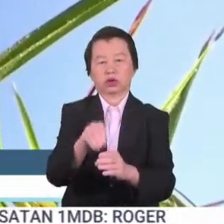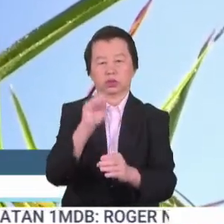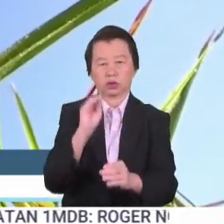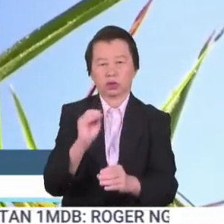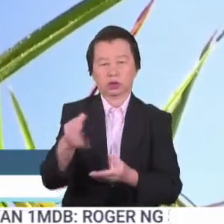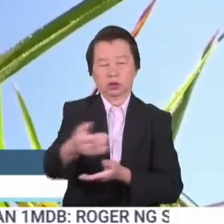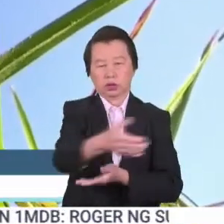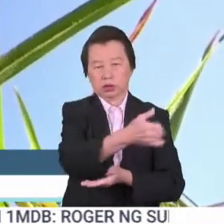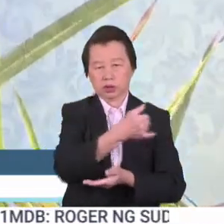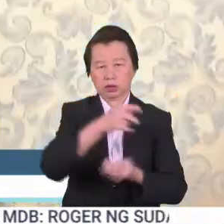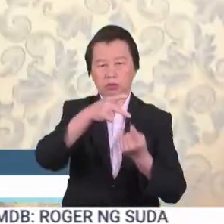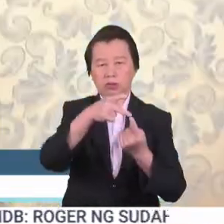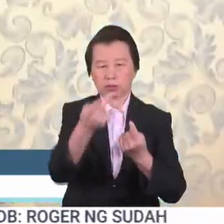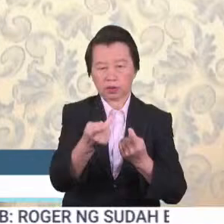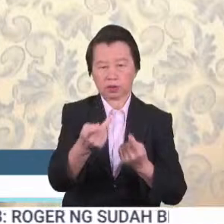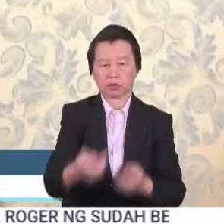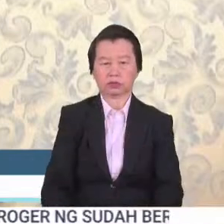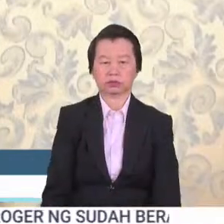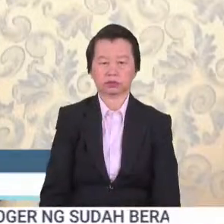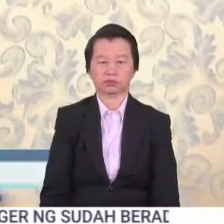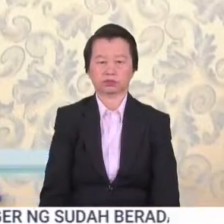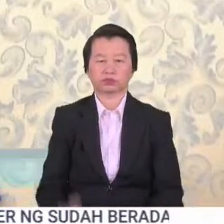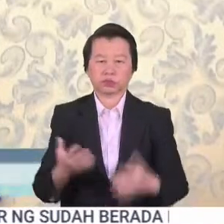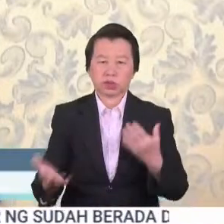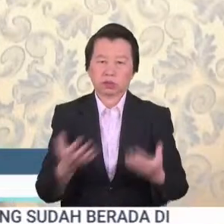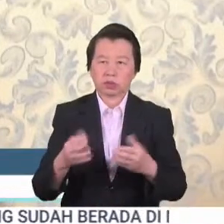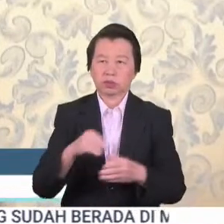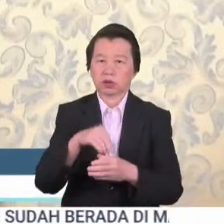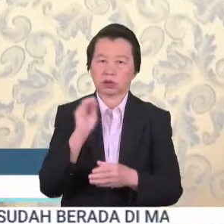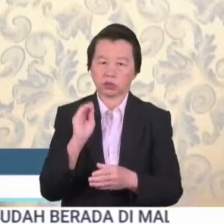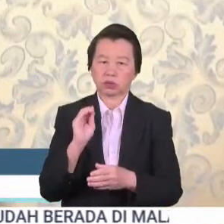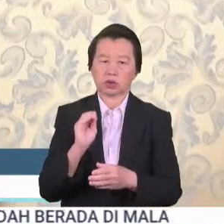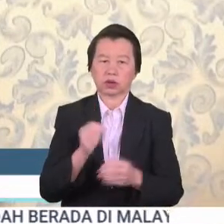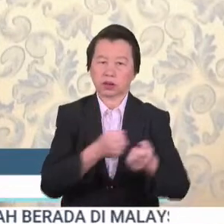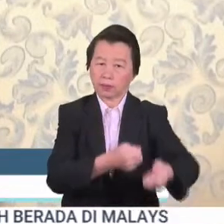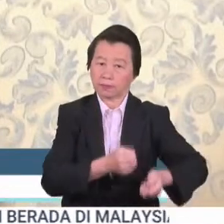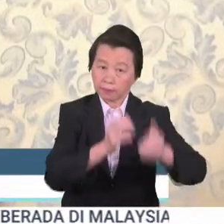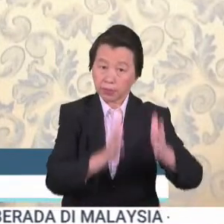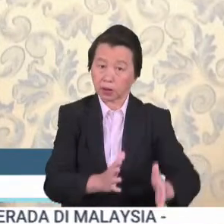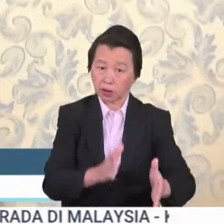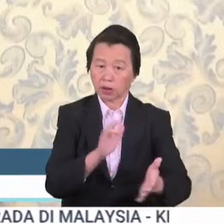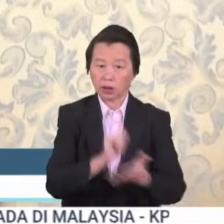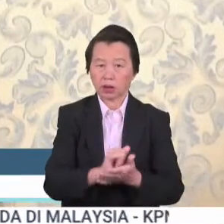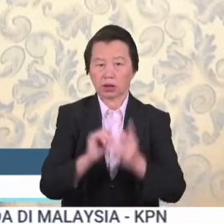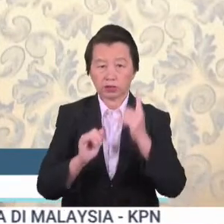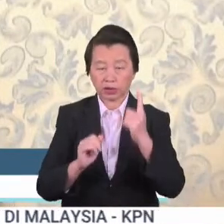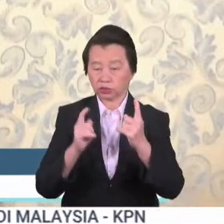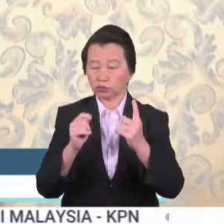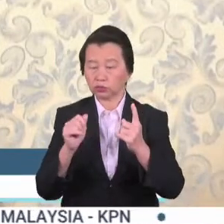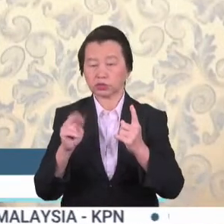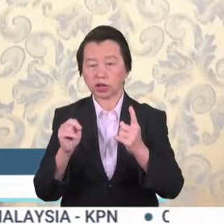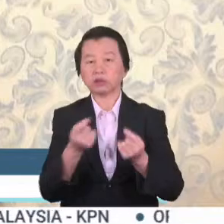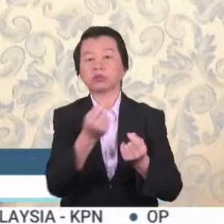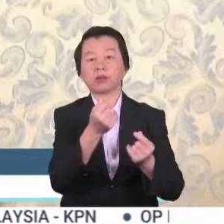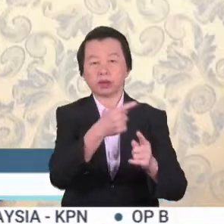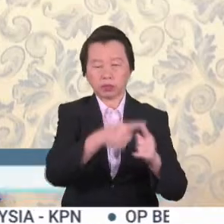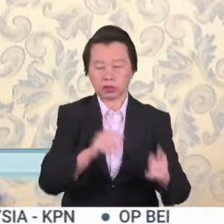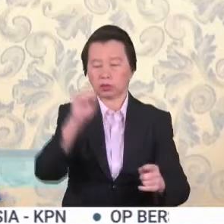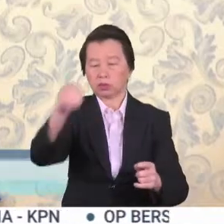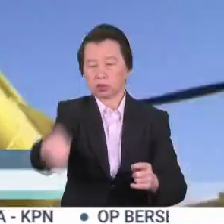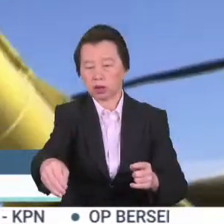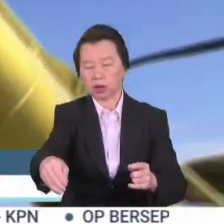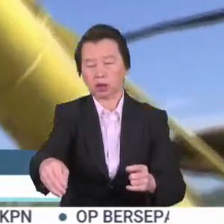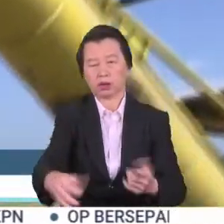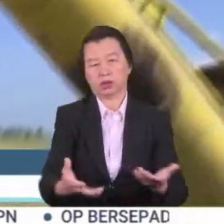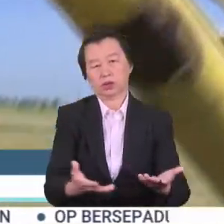hasil padi mungkin dalam bentuk pengeluaran per Tan jadi satu Tan berapa apa